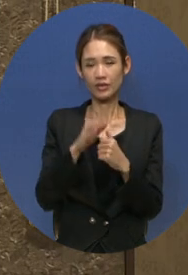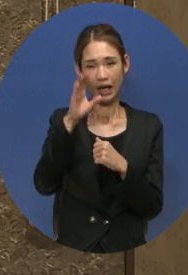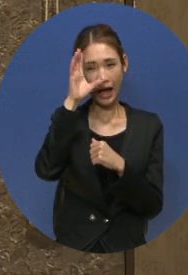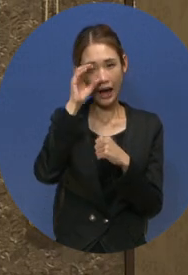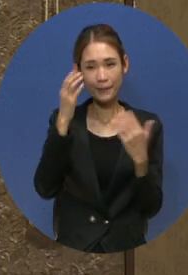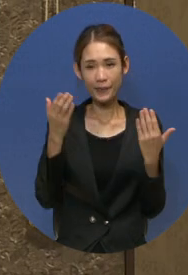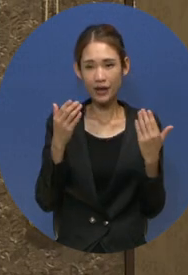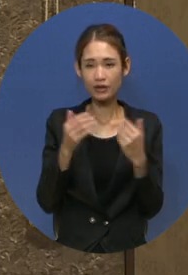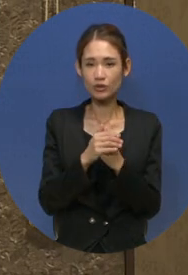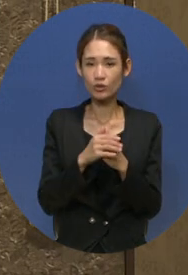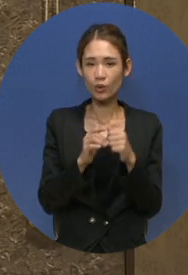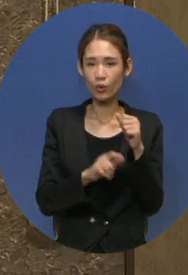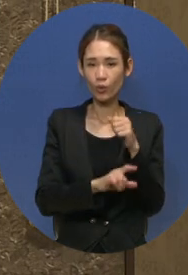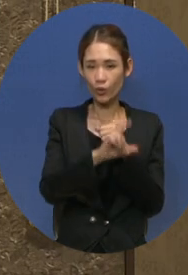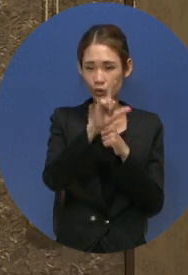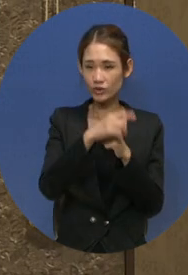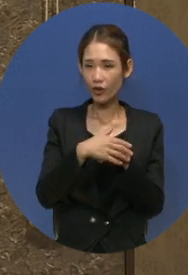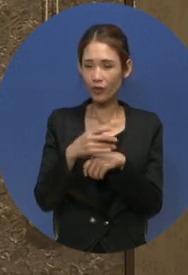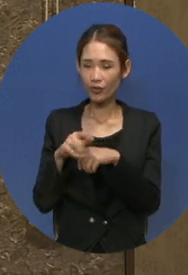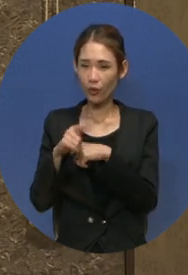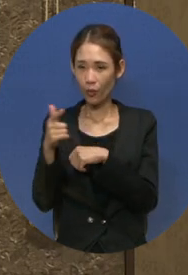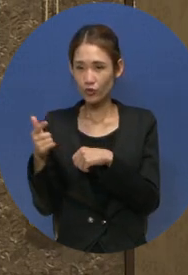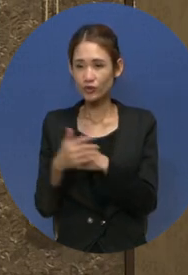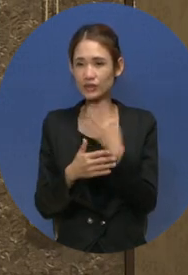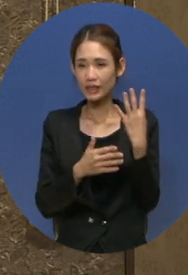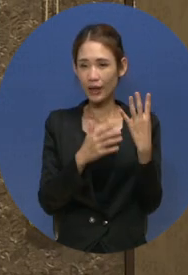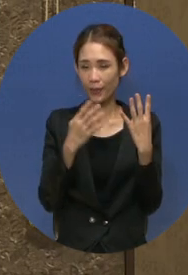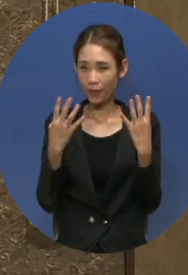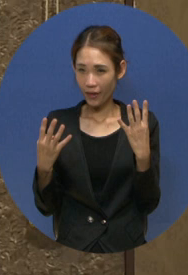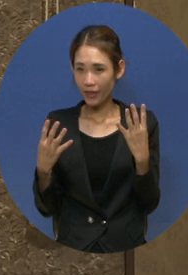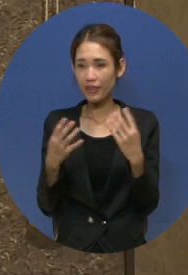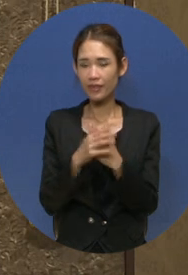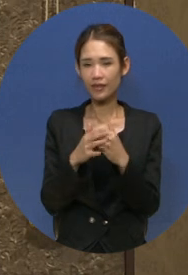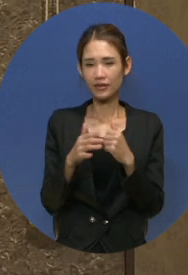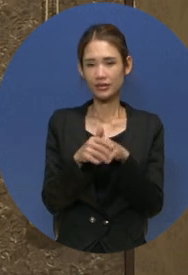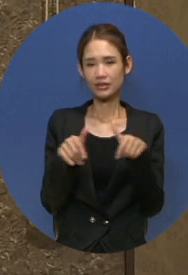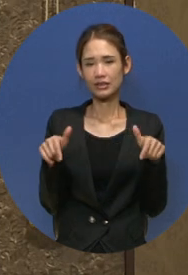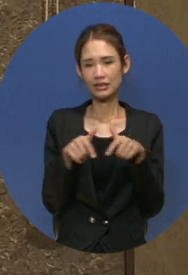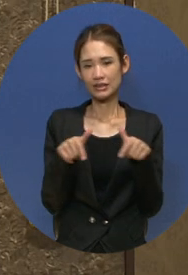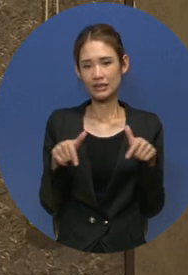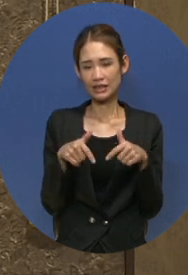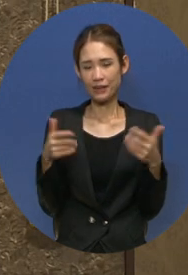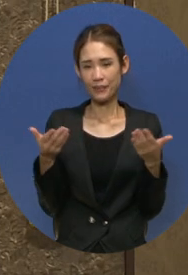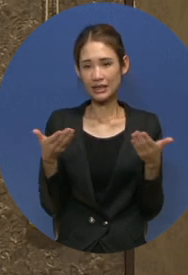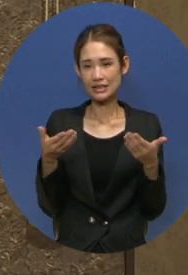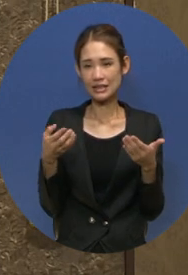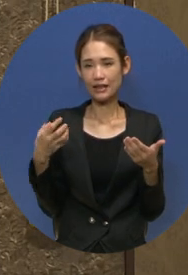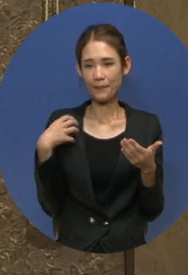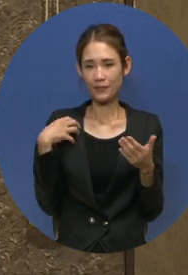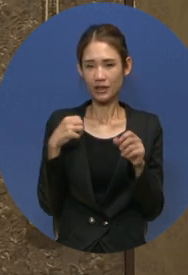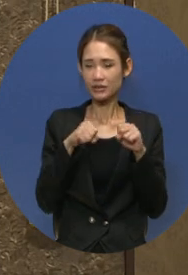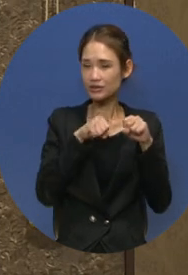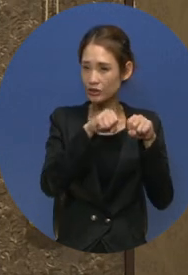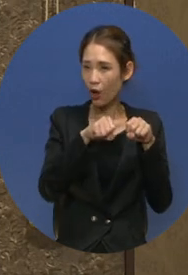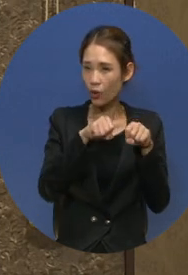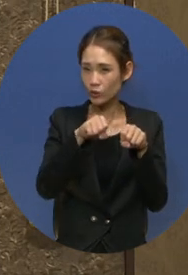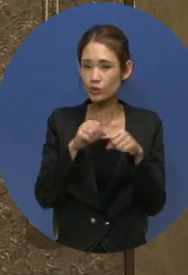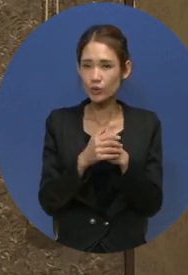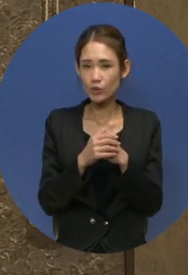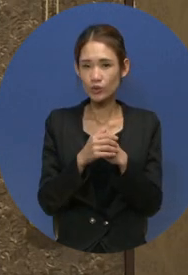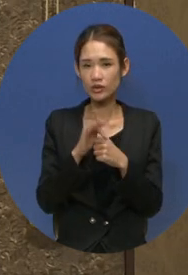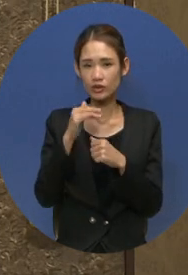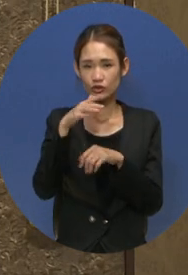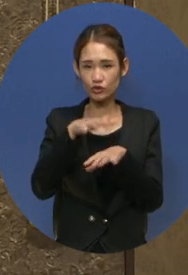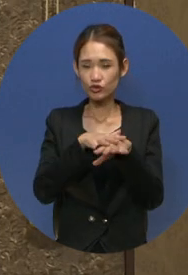오전에 4번, 오후에 4번 예, 그 체육센터에서 이 일반 그런 어떤 일들을 하고 계세요. 뭐 청소를 한다든가 타월을